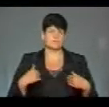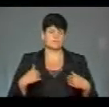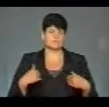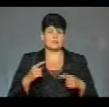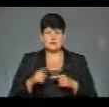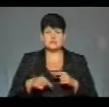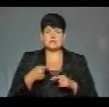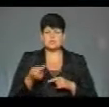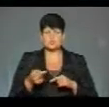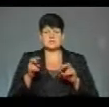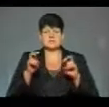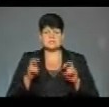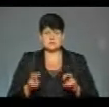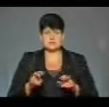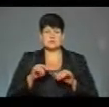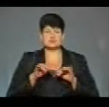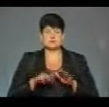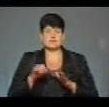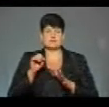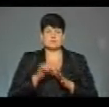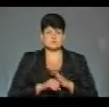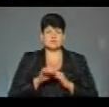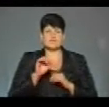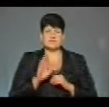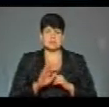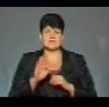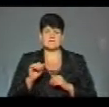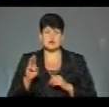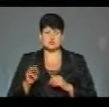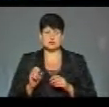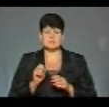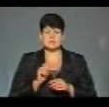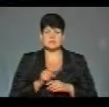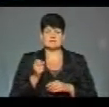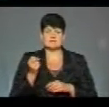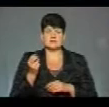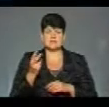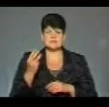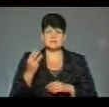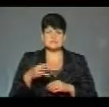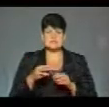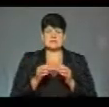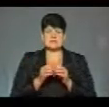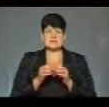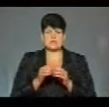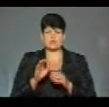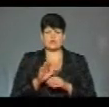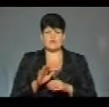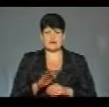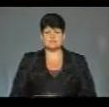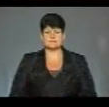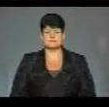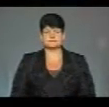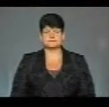Наступне засідання у справі вбивства Віталія Ващенка призначили на 12.30 10 вересня. Світлана